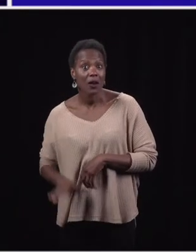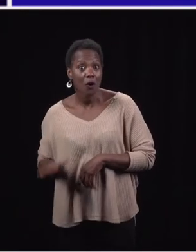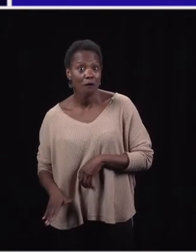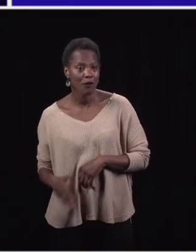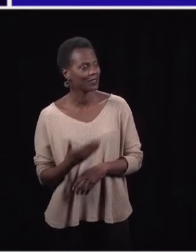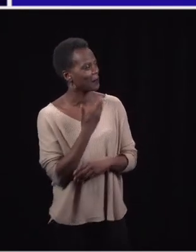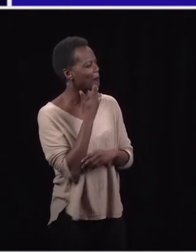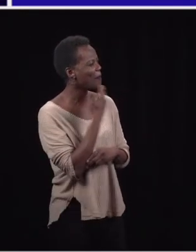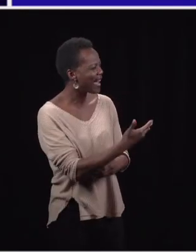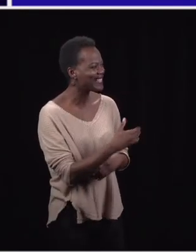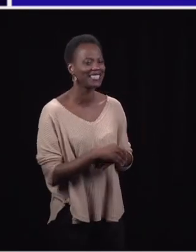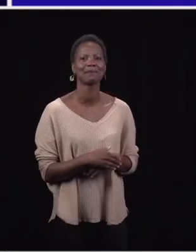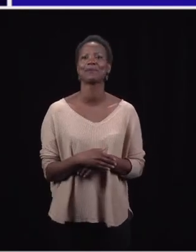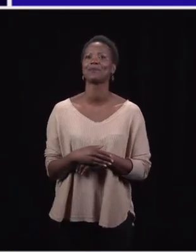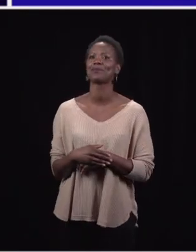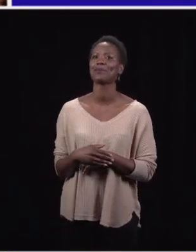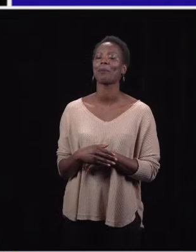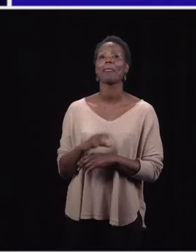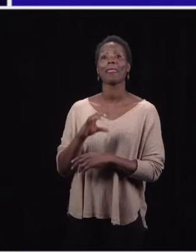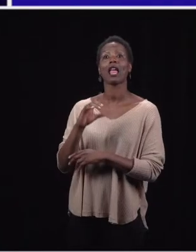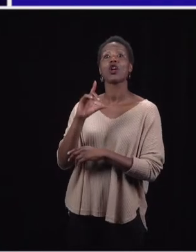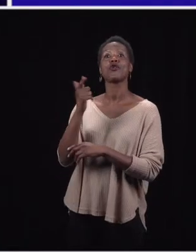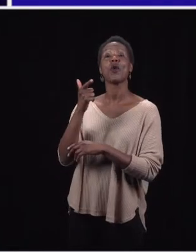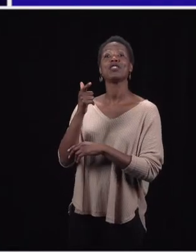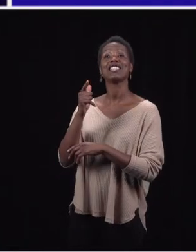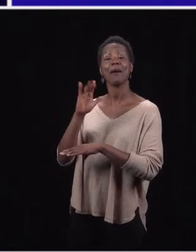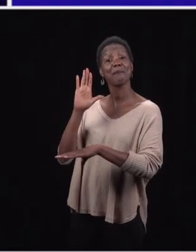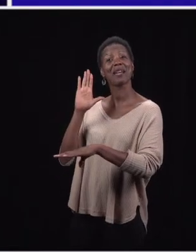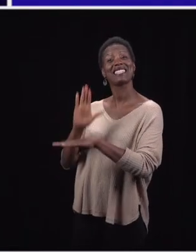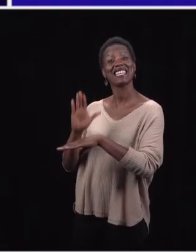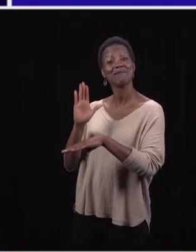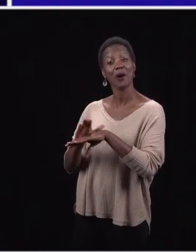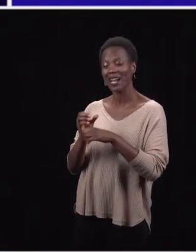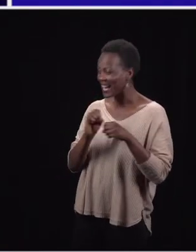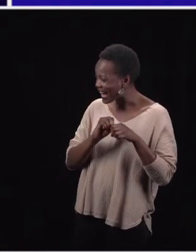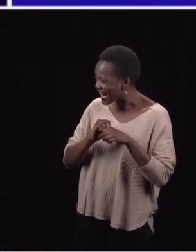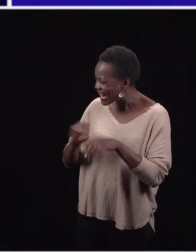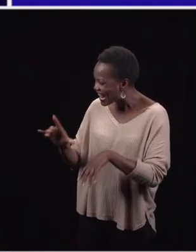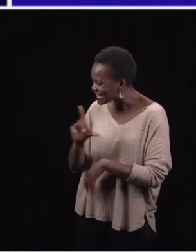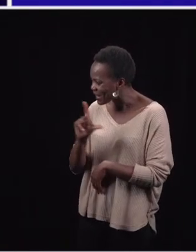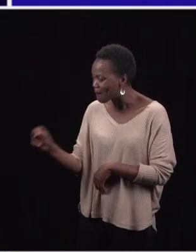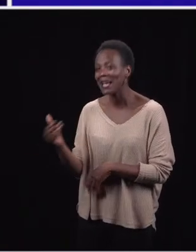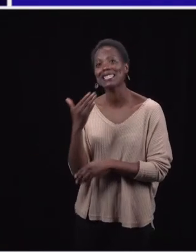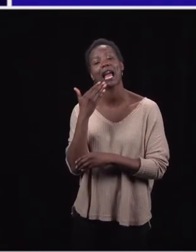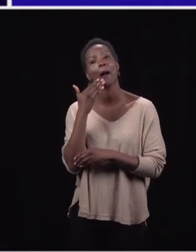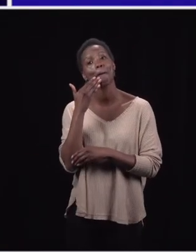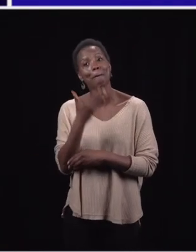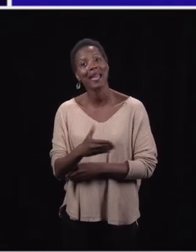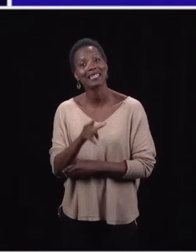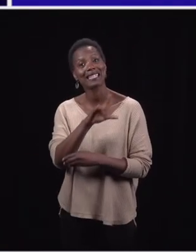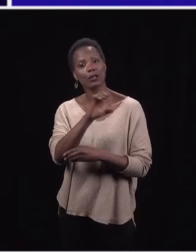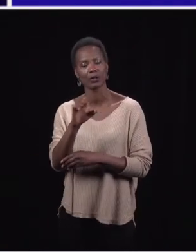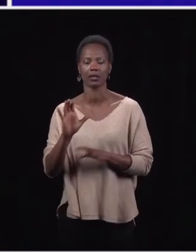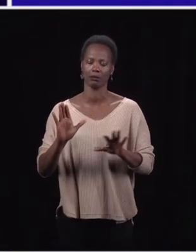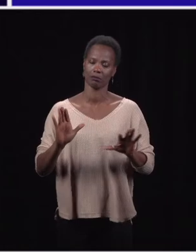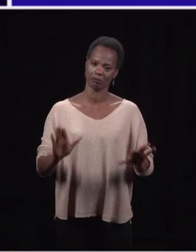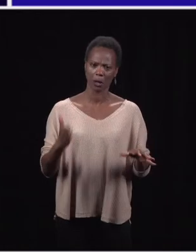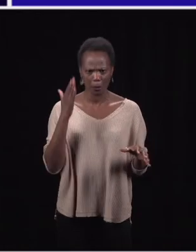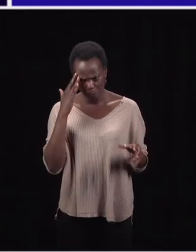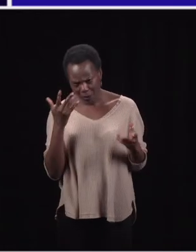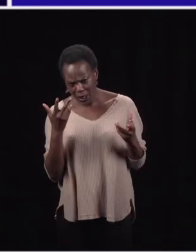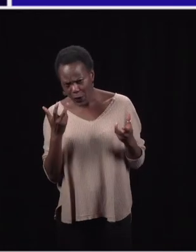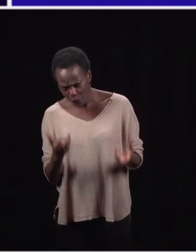témoin je vous laisse évidemment repartir merci Lucie on va prendre si vous le voulez bien aussi quelques minutes évidemment